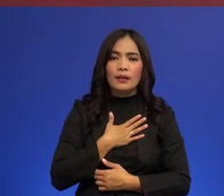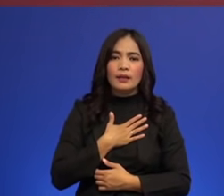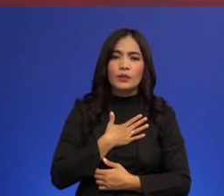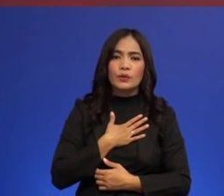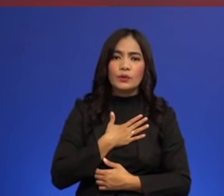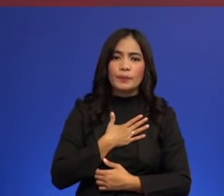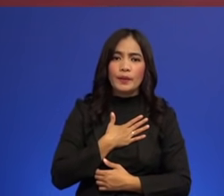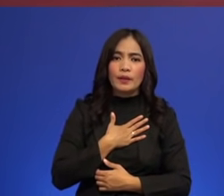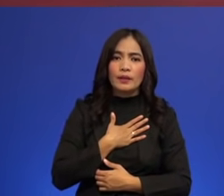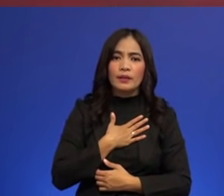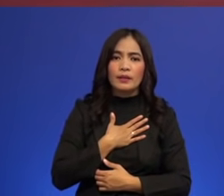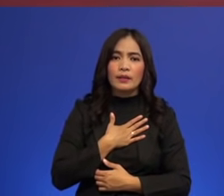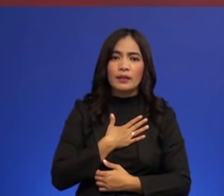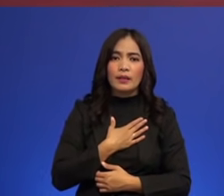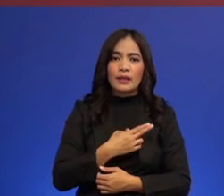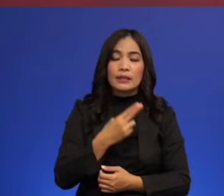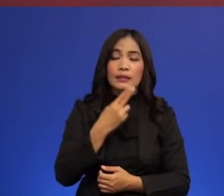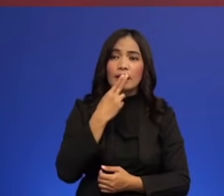aku